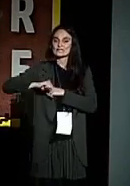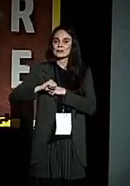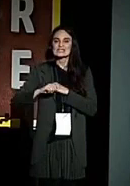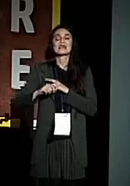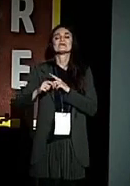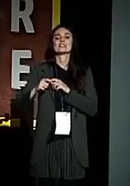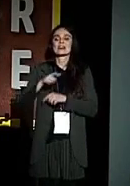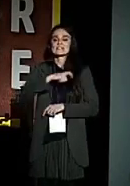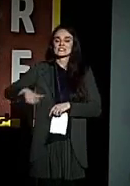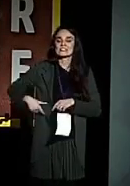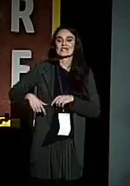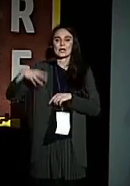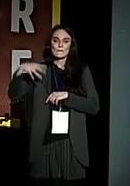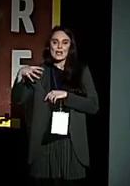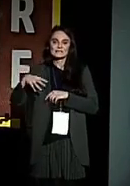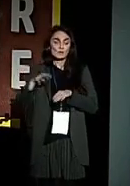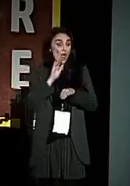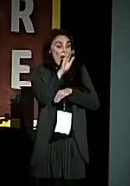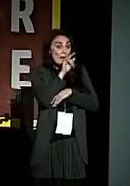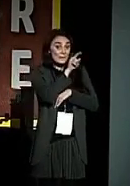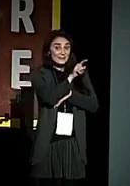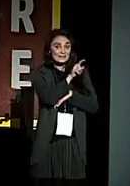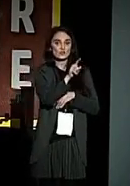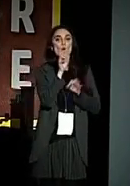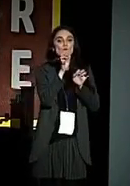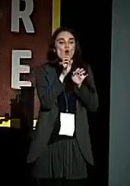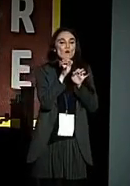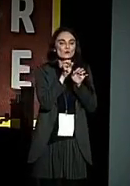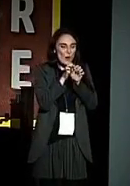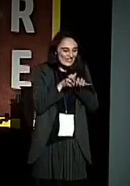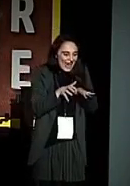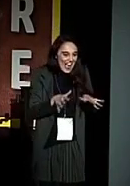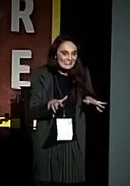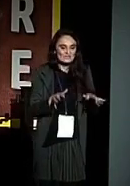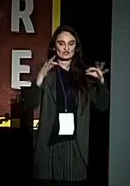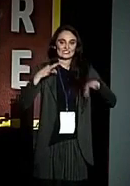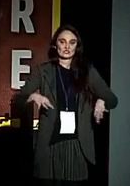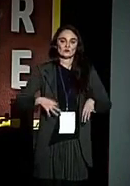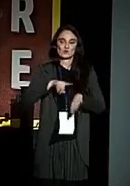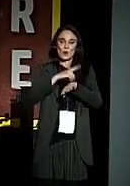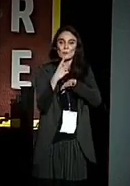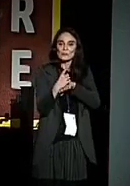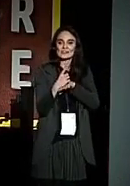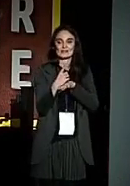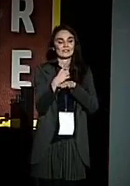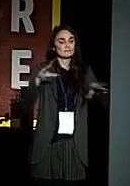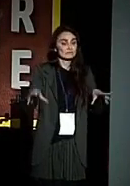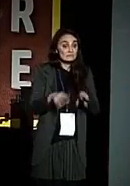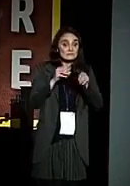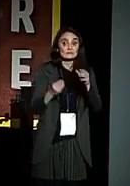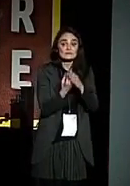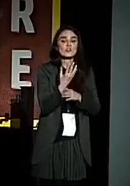su quell'Appennino dov'è la radice delle nostre istituzioni democratiche nate dalla resistenza